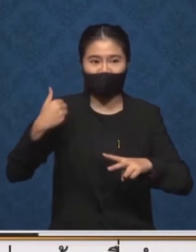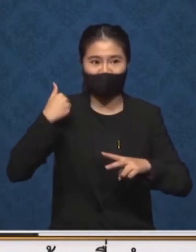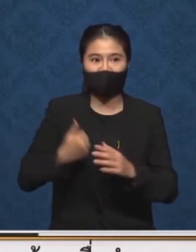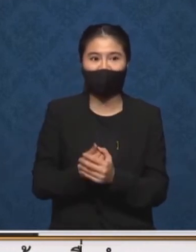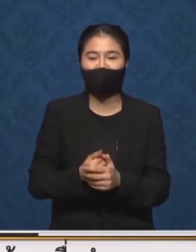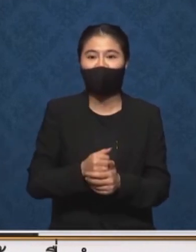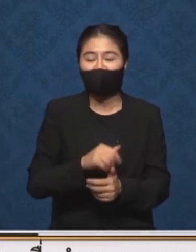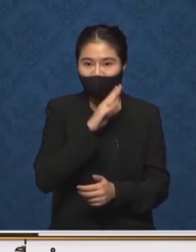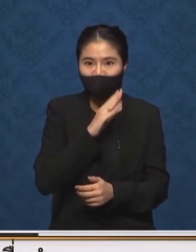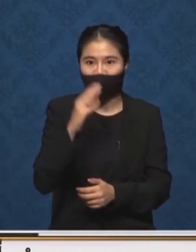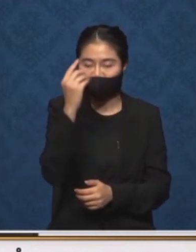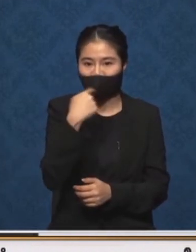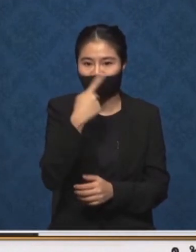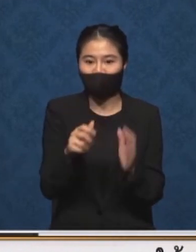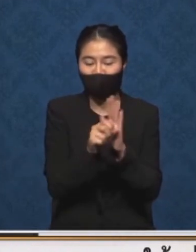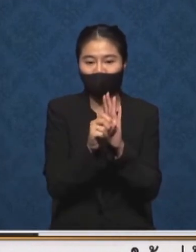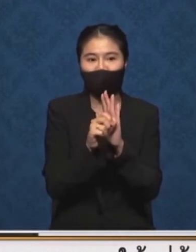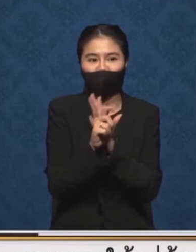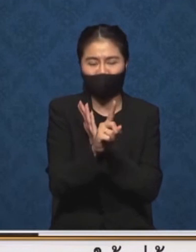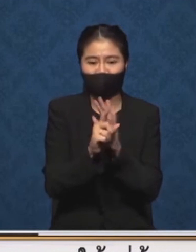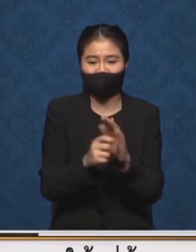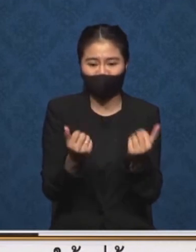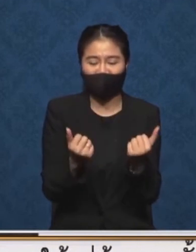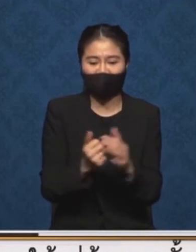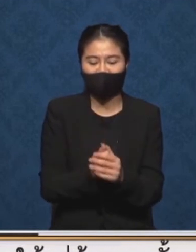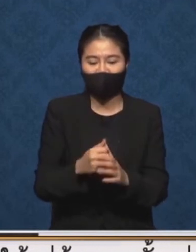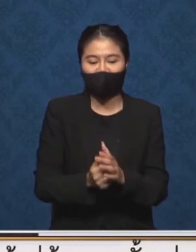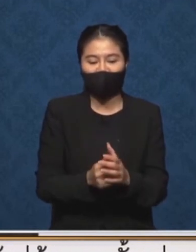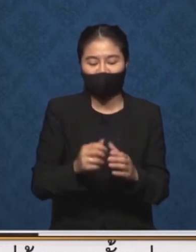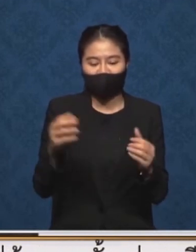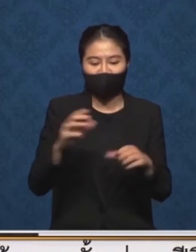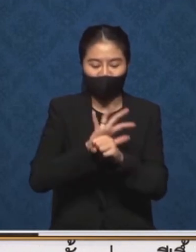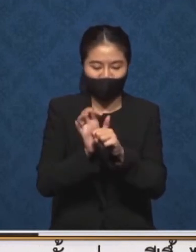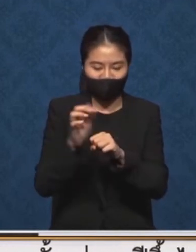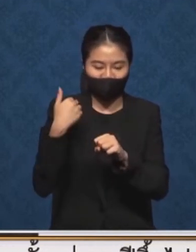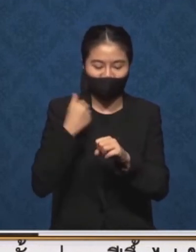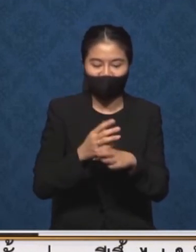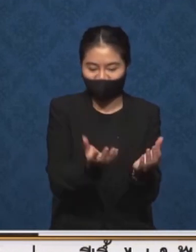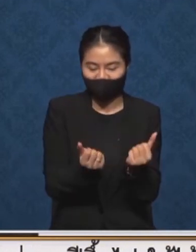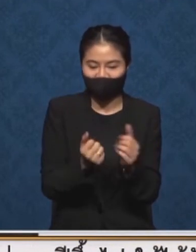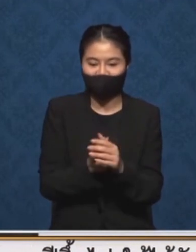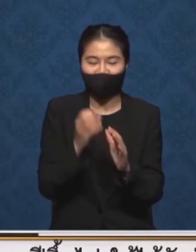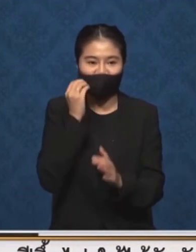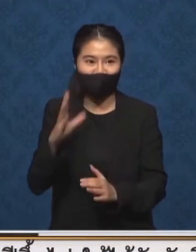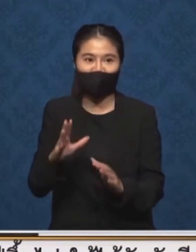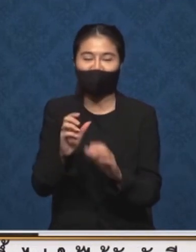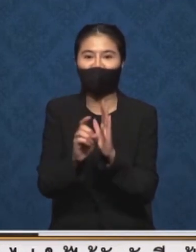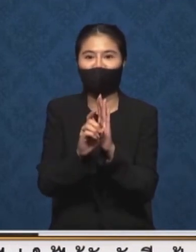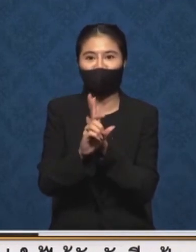ดเข้าลพัจชาบารักษาขณะนี้ภาวะสถานการณ์ของล cam Celsius ในเท Linก aboveผมความ